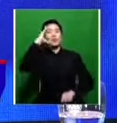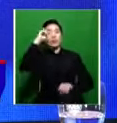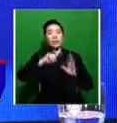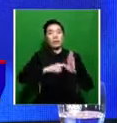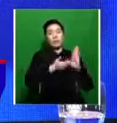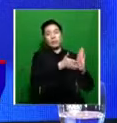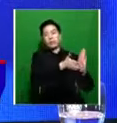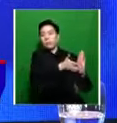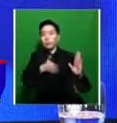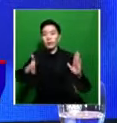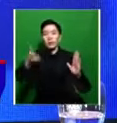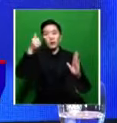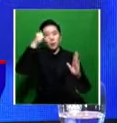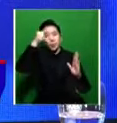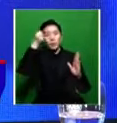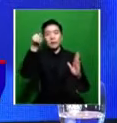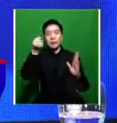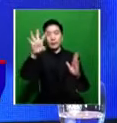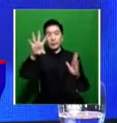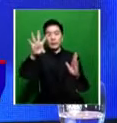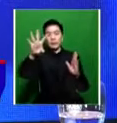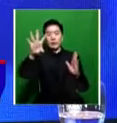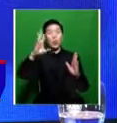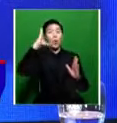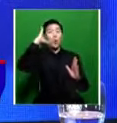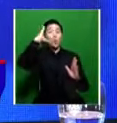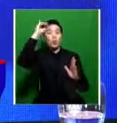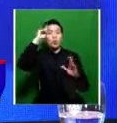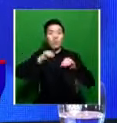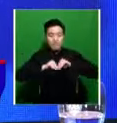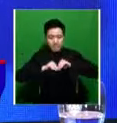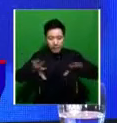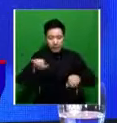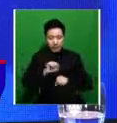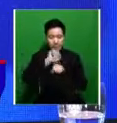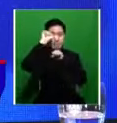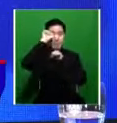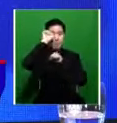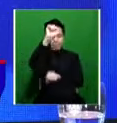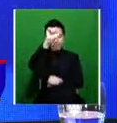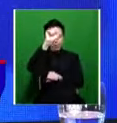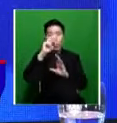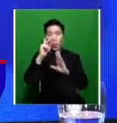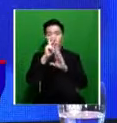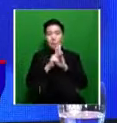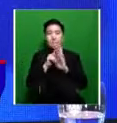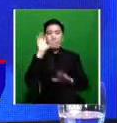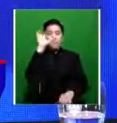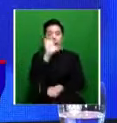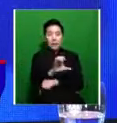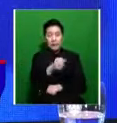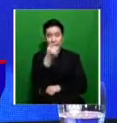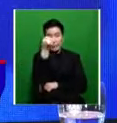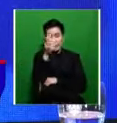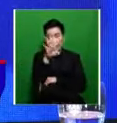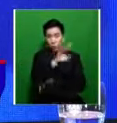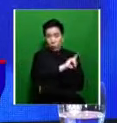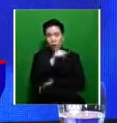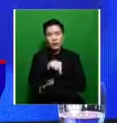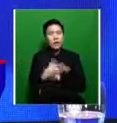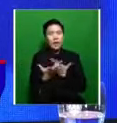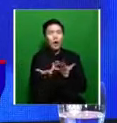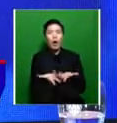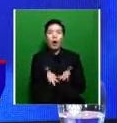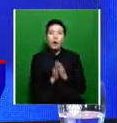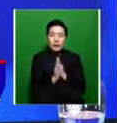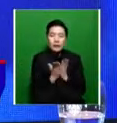ครับประกาศก็จะออกภายในวันพรุ่งนี้นะครับแล้วก็ให้มีผลบังคับใช้14วันนี้ก็ต้องขอกราบ